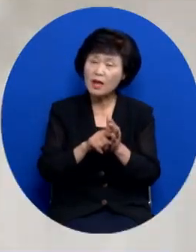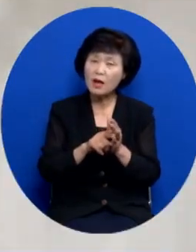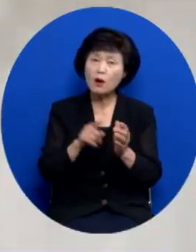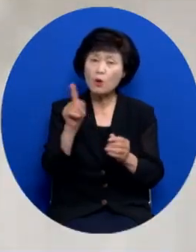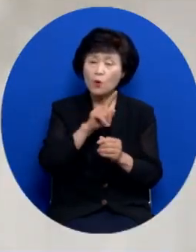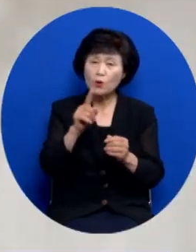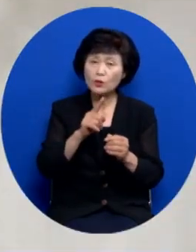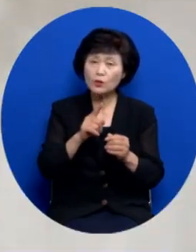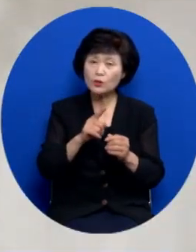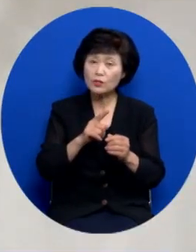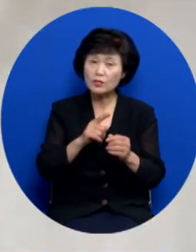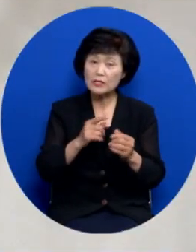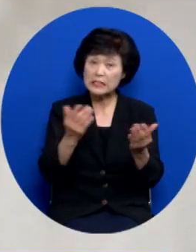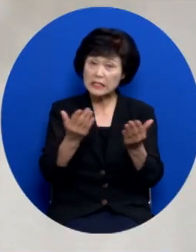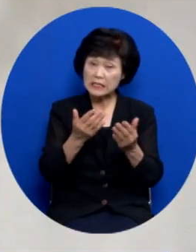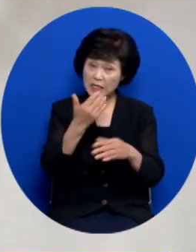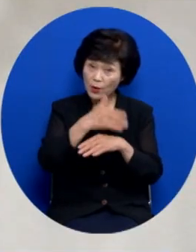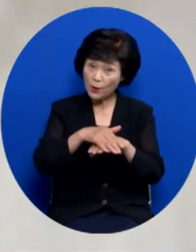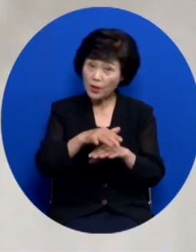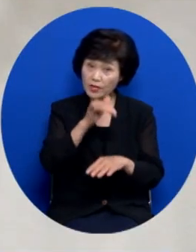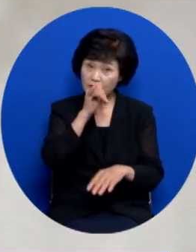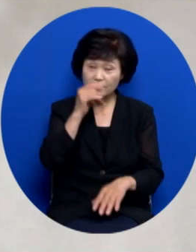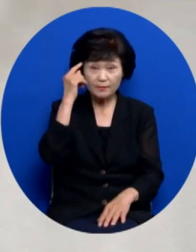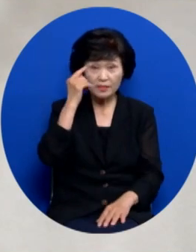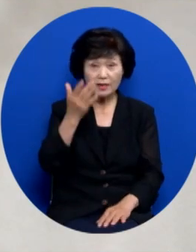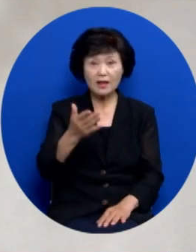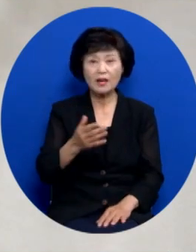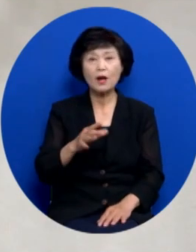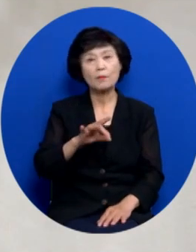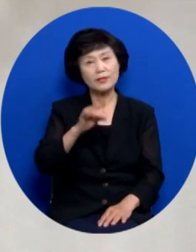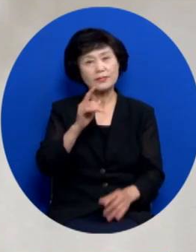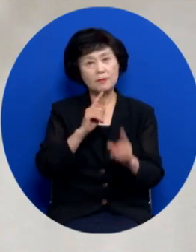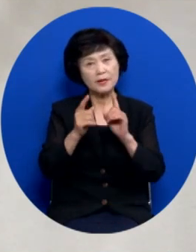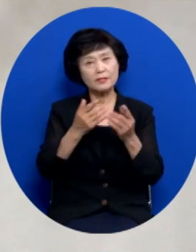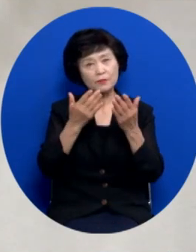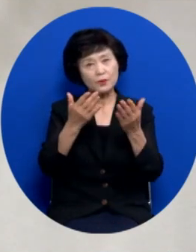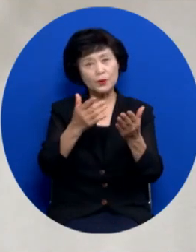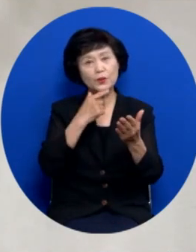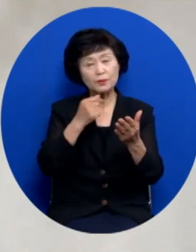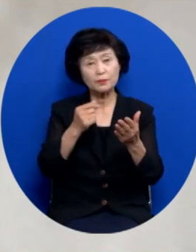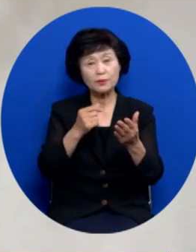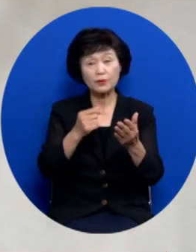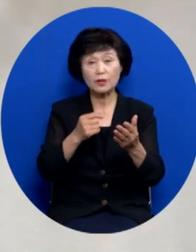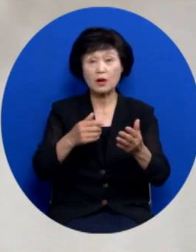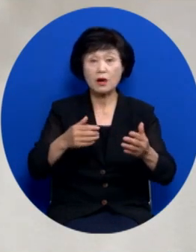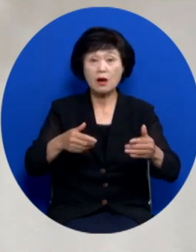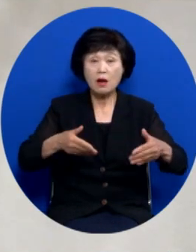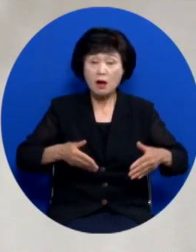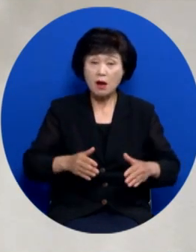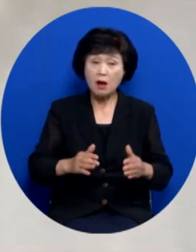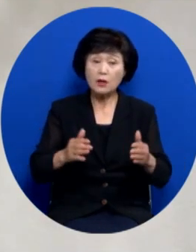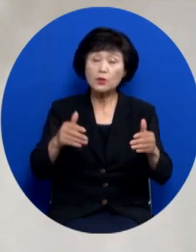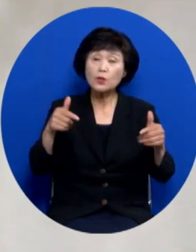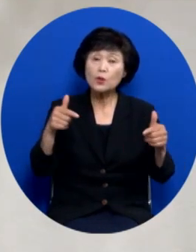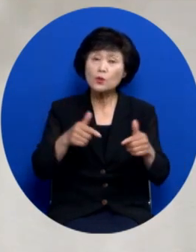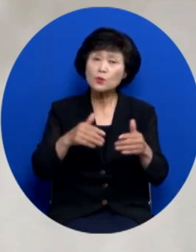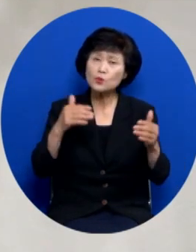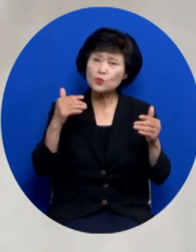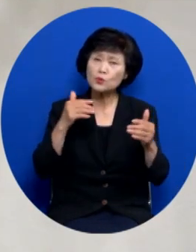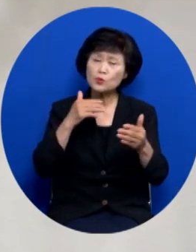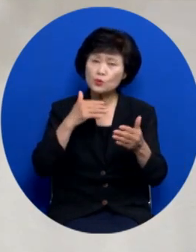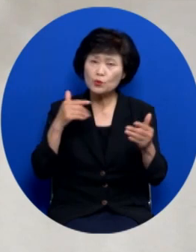움직임이 있을까요? 예, 일단은 먼저 정리하고 싶은 거는 인구 저출산으로 인해서 전도가 어렵다